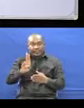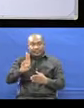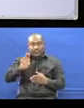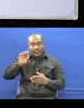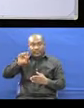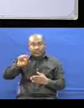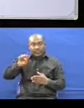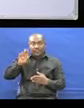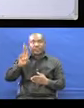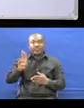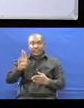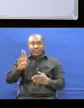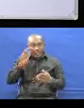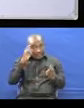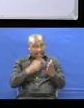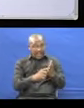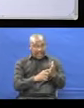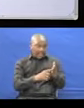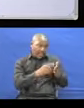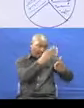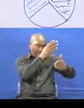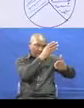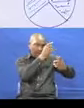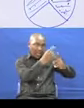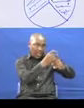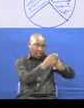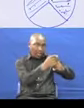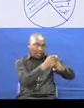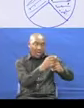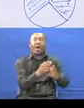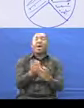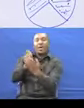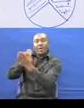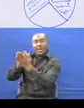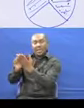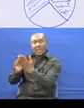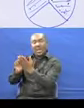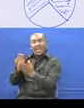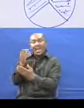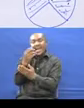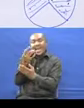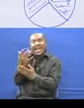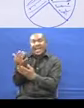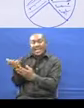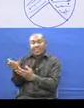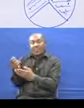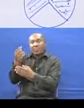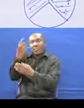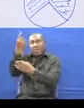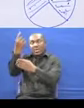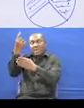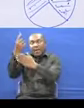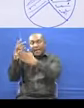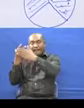Neno robo kwa tarakimu inaandikwa namna hii. Moja, unaweka mstari wako, alafu nne